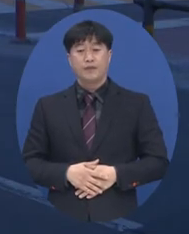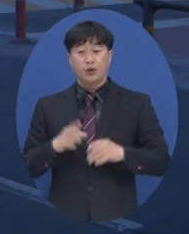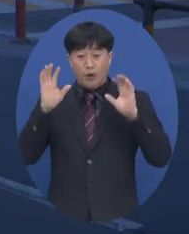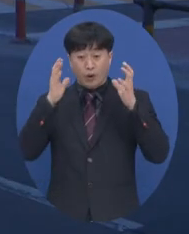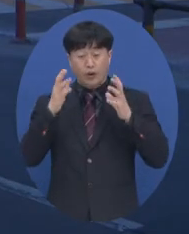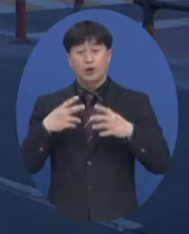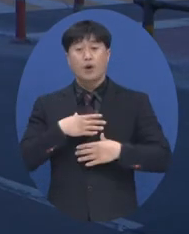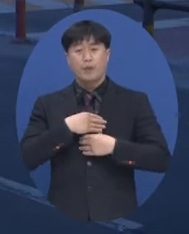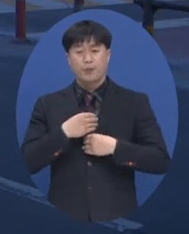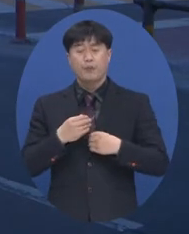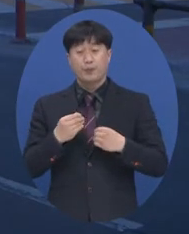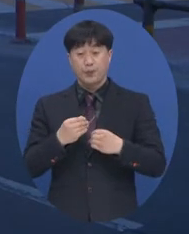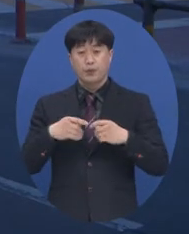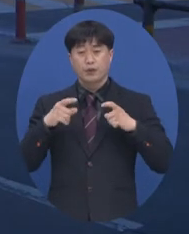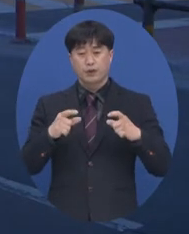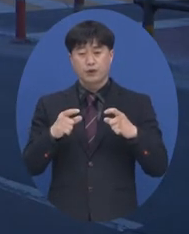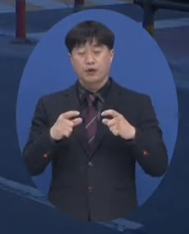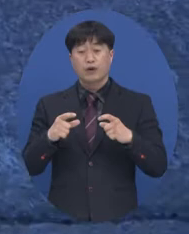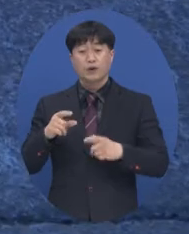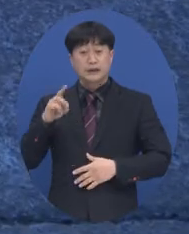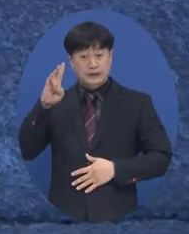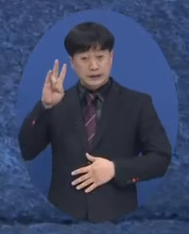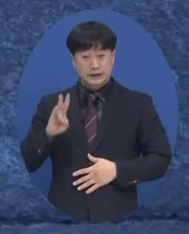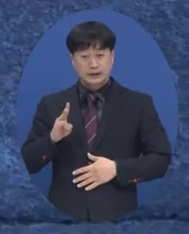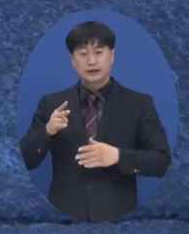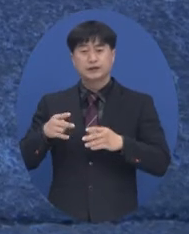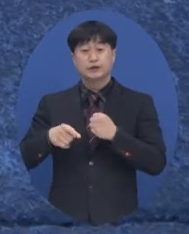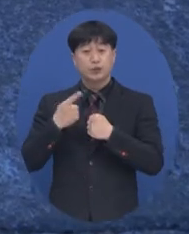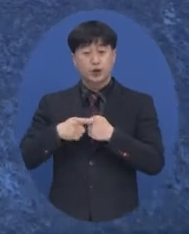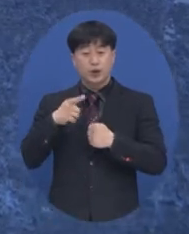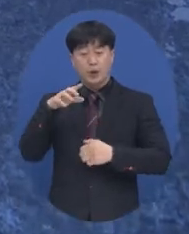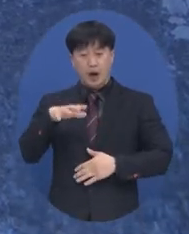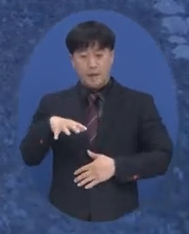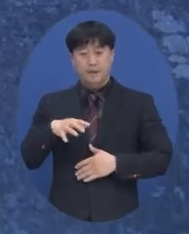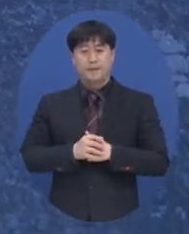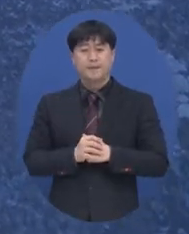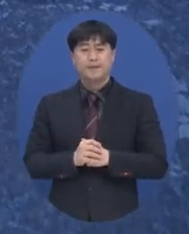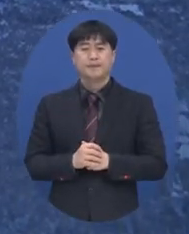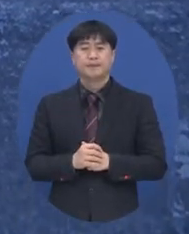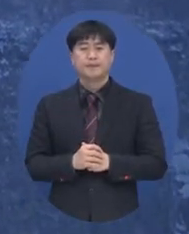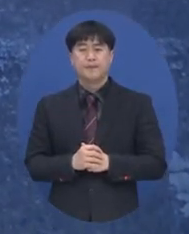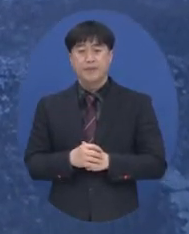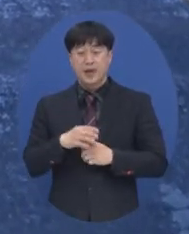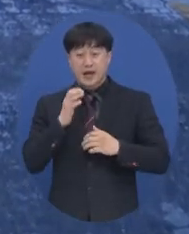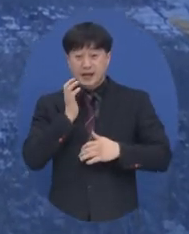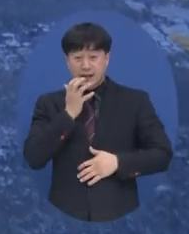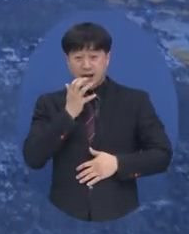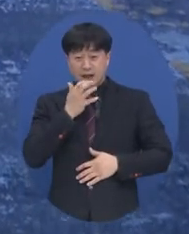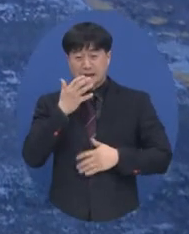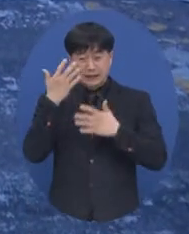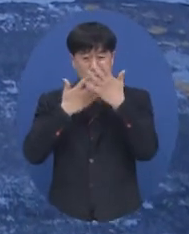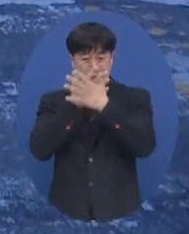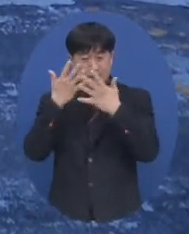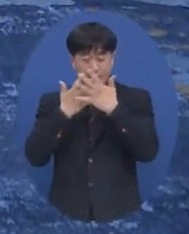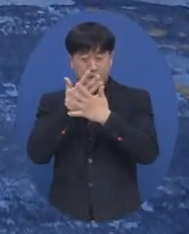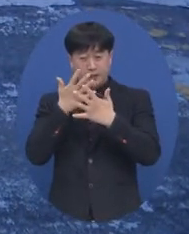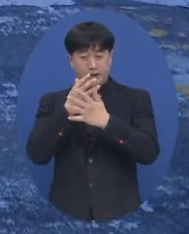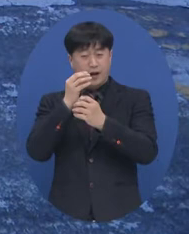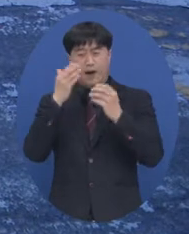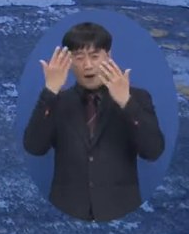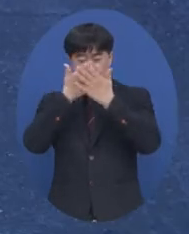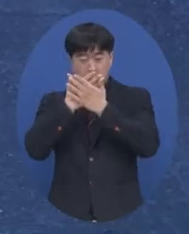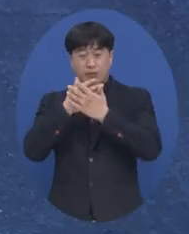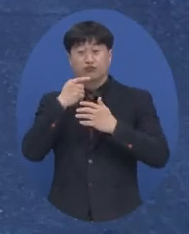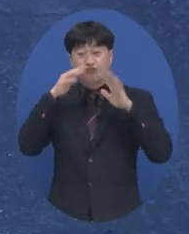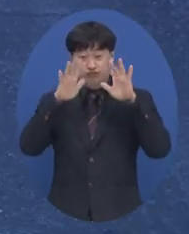어린이 보호구역은 시흥의 한 초등학교 앞입니다. 횡단보도에 색이 바래 야간이나 눈이 오면 분간하기 쉽지 않습니다. 노면